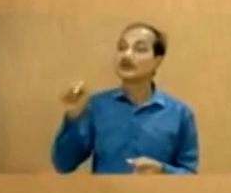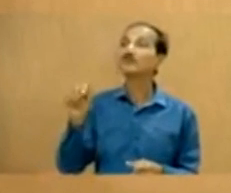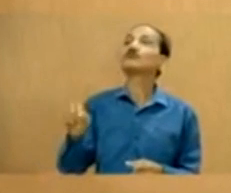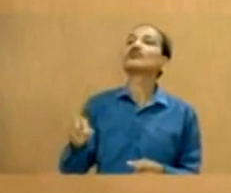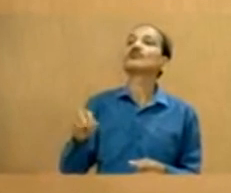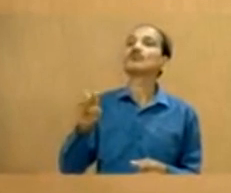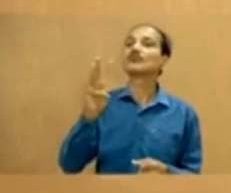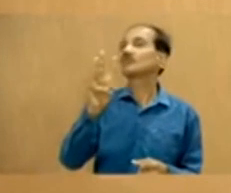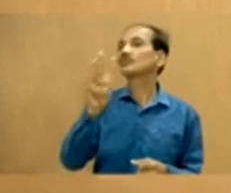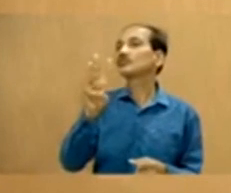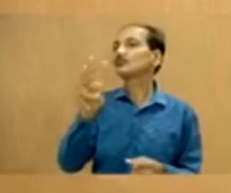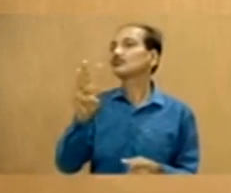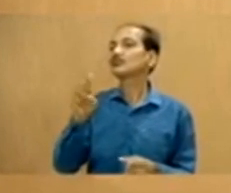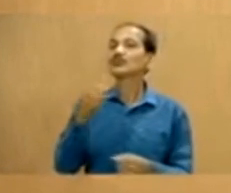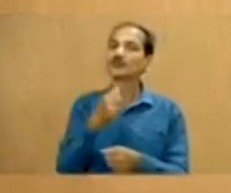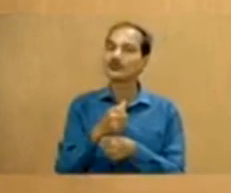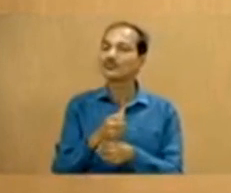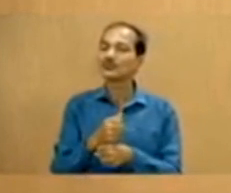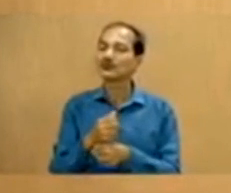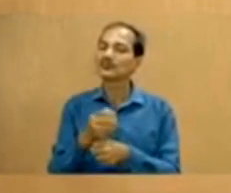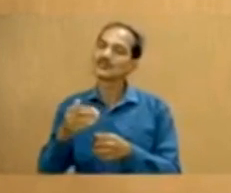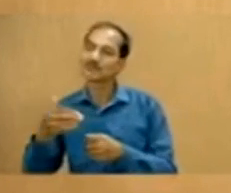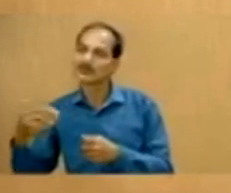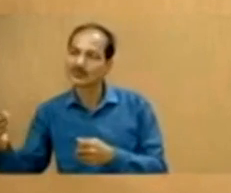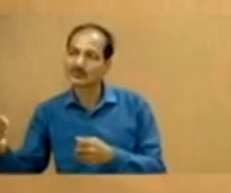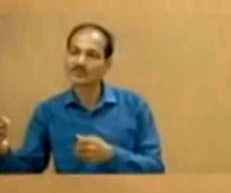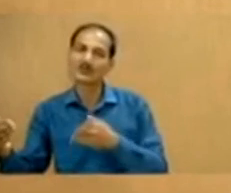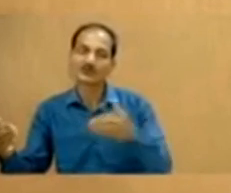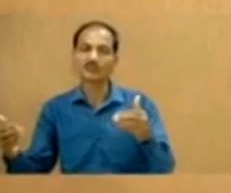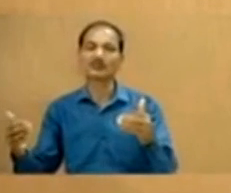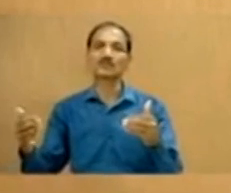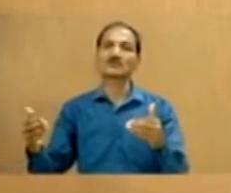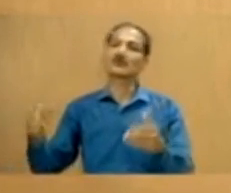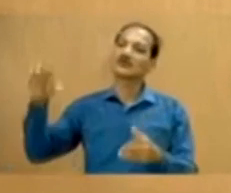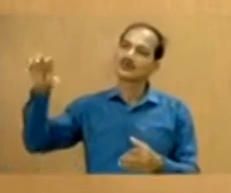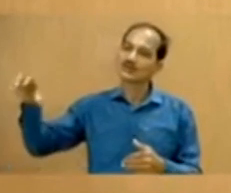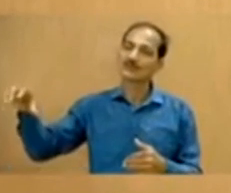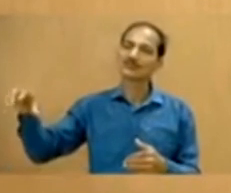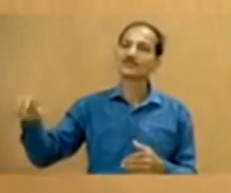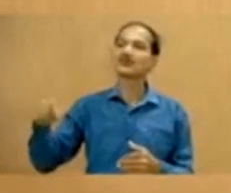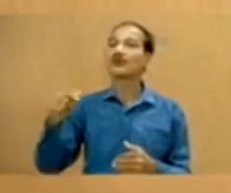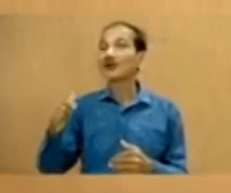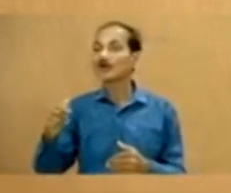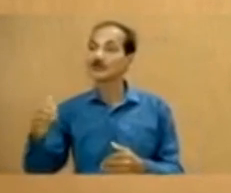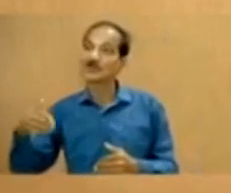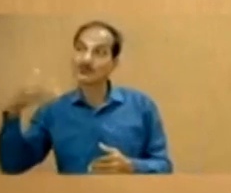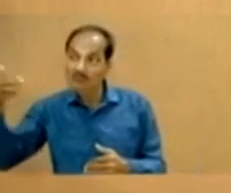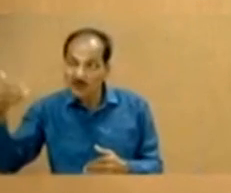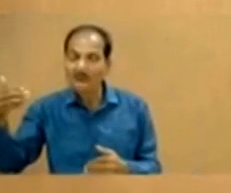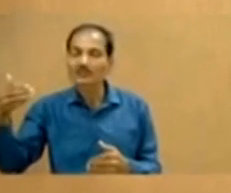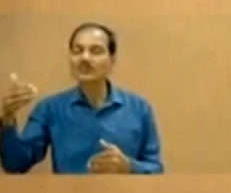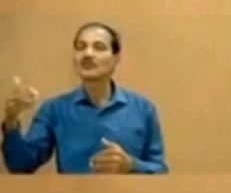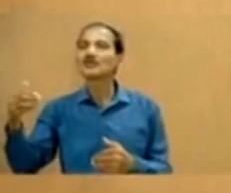ଏମାନଙ୍କ ପରିବାରବର୍ଗଙ୍କୁ ମଧ୍ୟ ପର୍ଯ୍ୟବେକ୍ଷଣରେ ରଖାଯାଇଛି ଏବଂ ଏମାନଙ୍କ ବ୍ୟତୀତ ଯେଉଁମାନେ ସେଠିକି